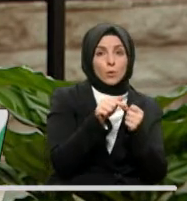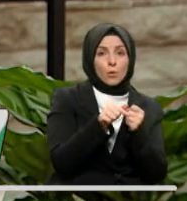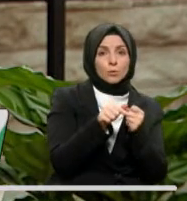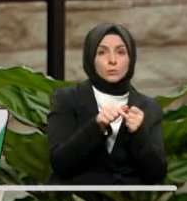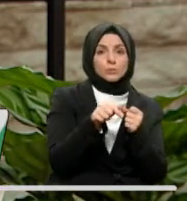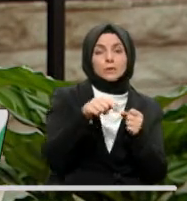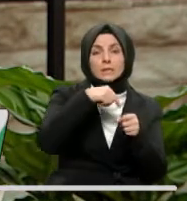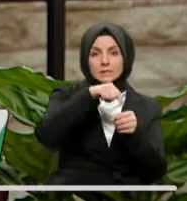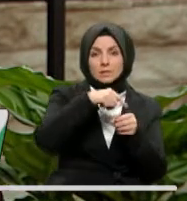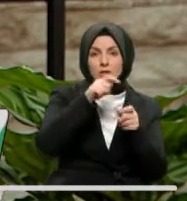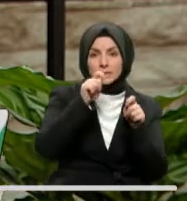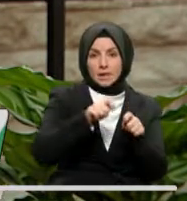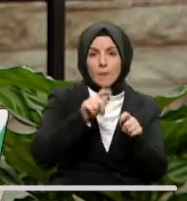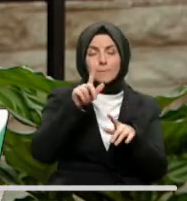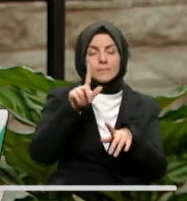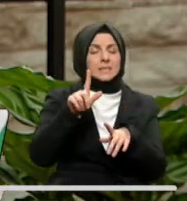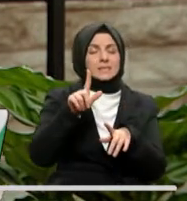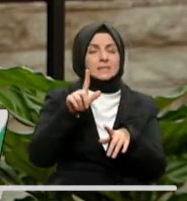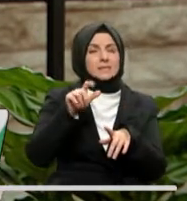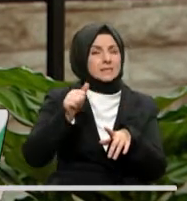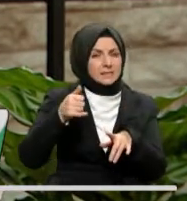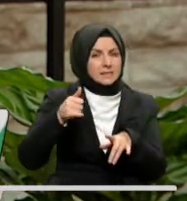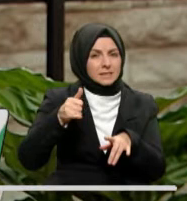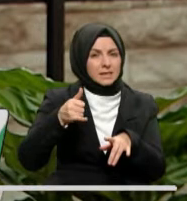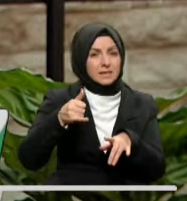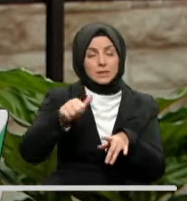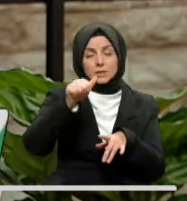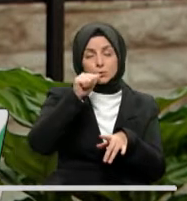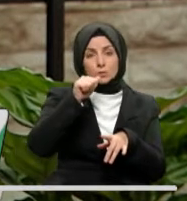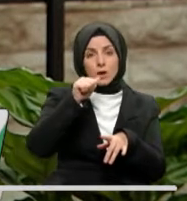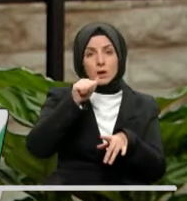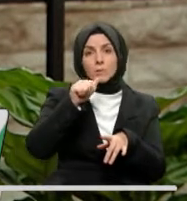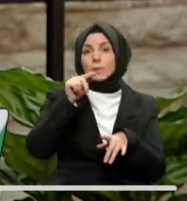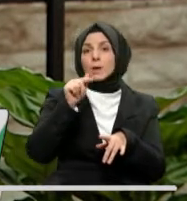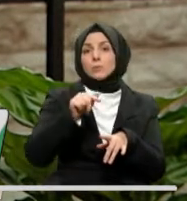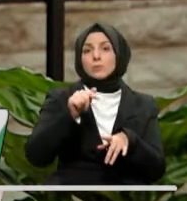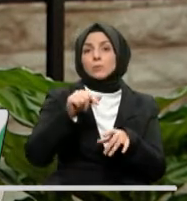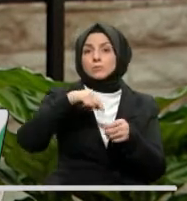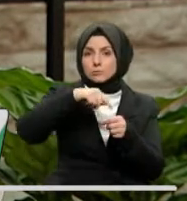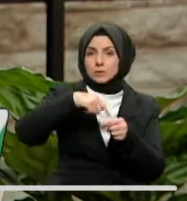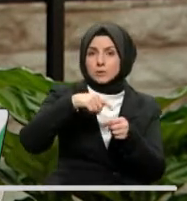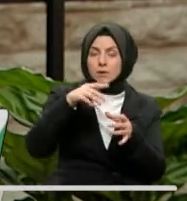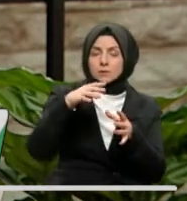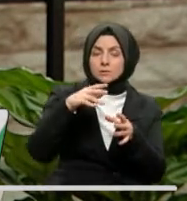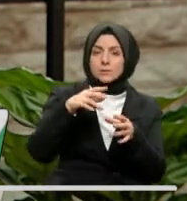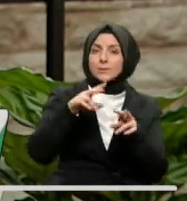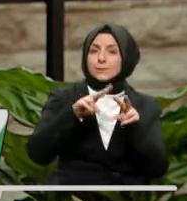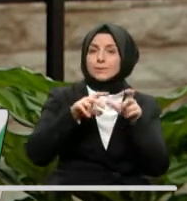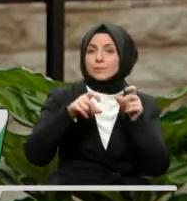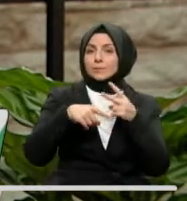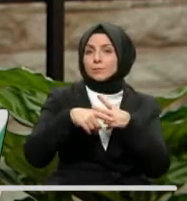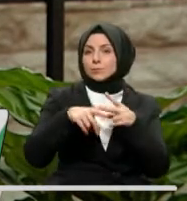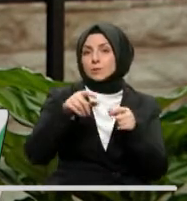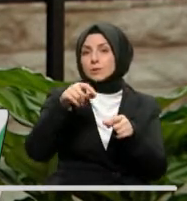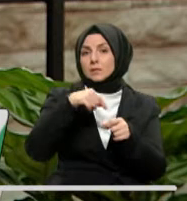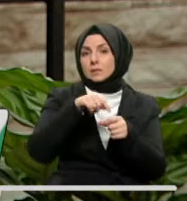o Çayda 1 yemek kaşığı atıyorsunuz aynı demleniyor soğutuyorsunuz Eve bitkilerinizi Çay alabiliyorsunuz ne